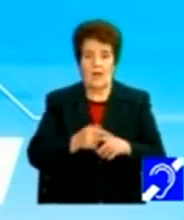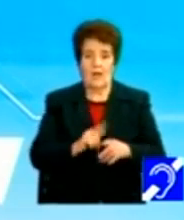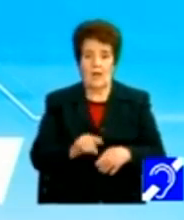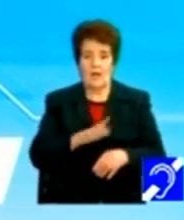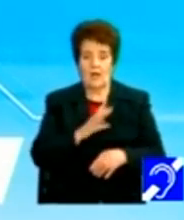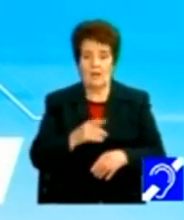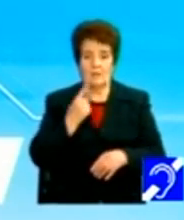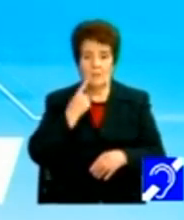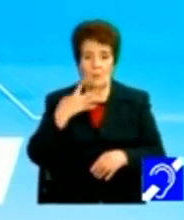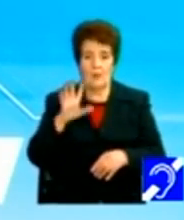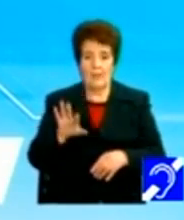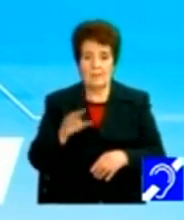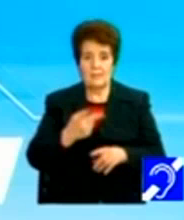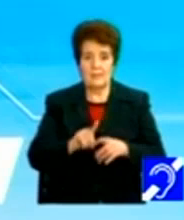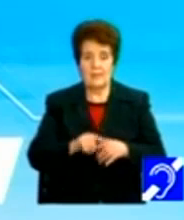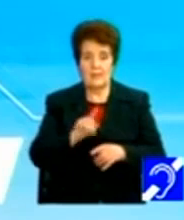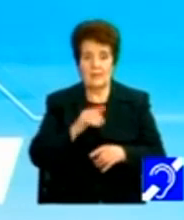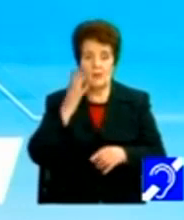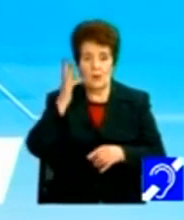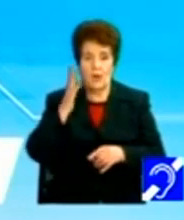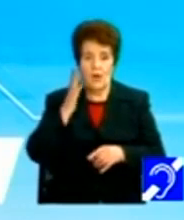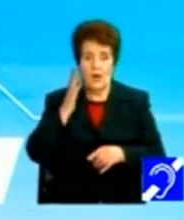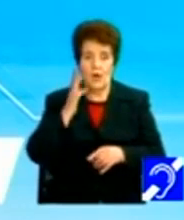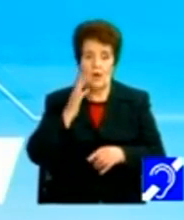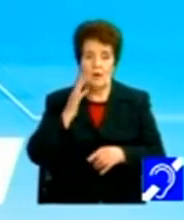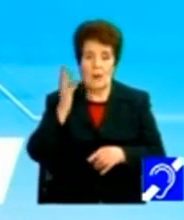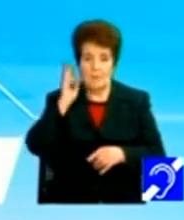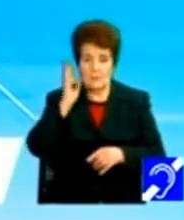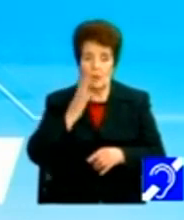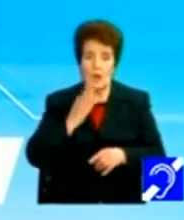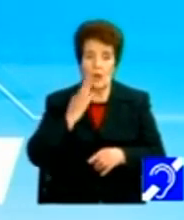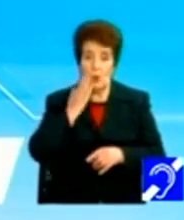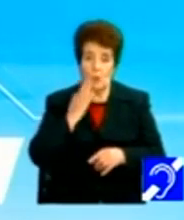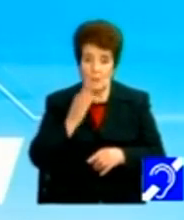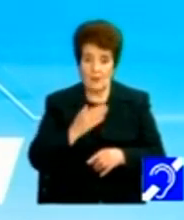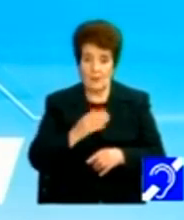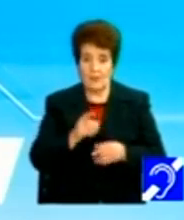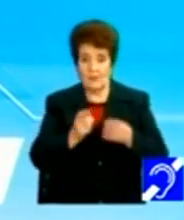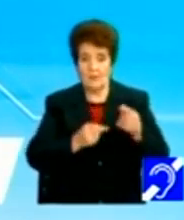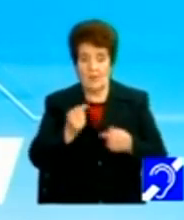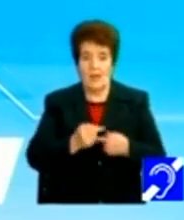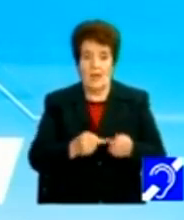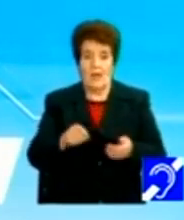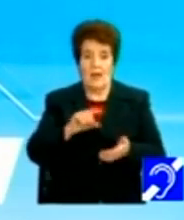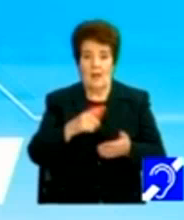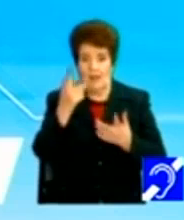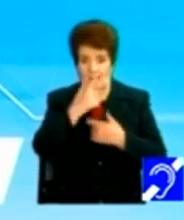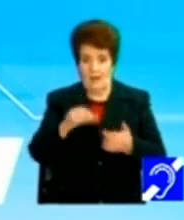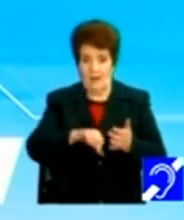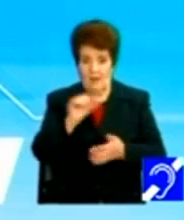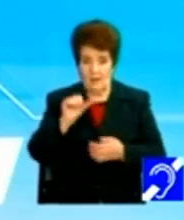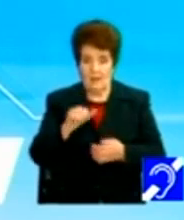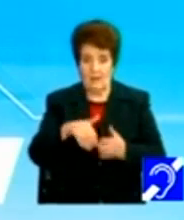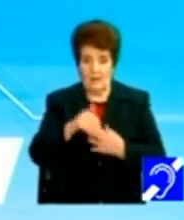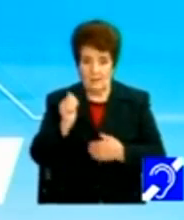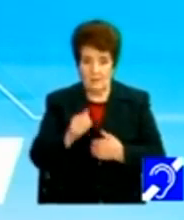mod extrem de obraznic să-l atace pe ambasadorul României, Daniel Ioniță. De aceea consider, chiar și până la alegeri, Vasnețov trebuie declarat non grata și